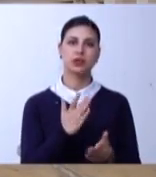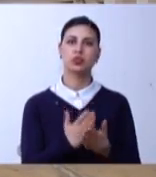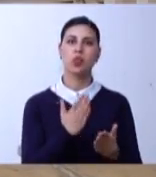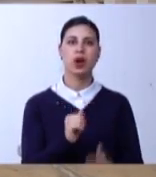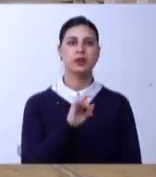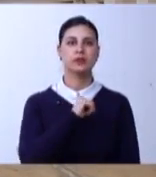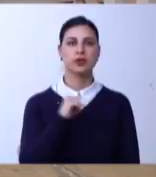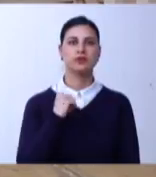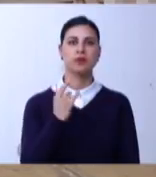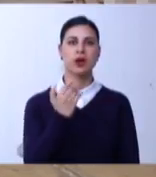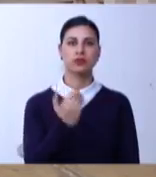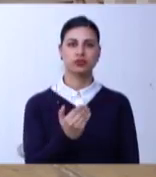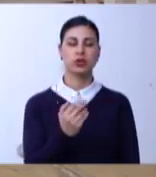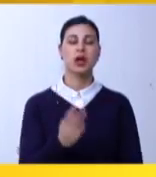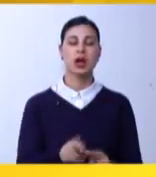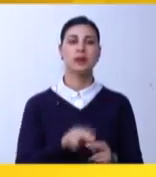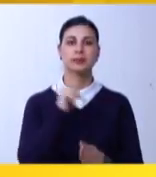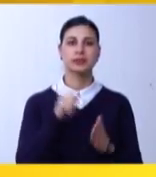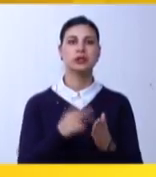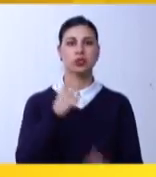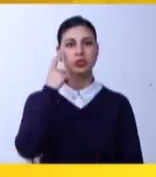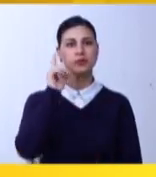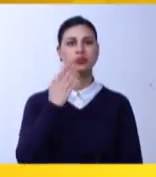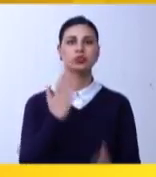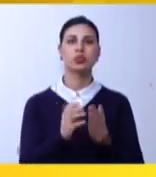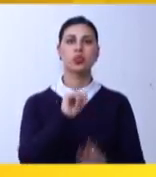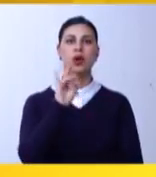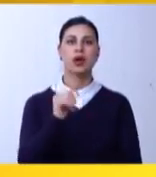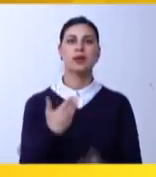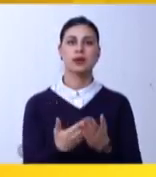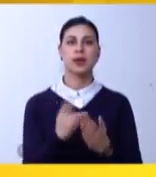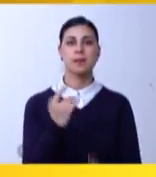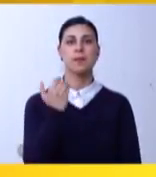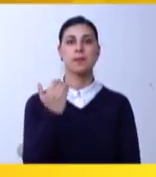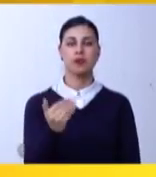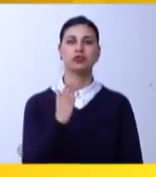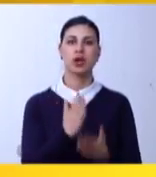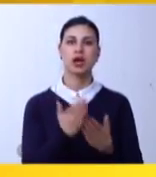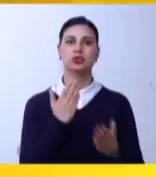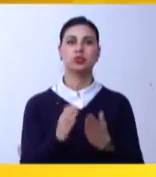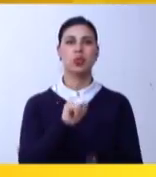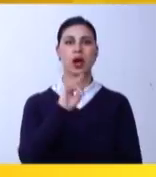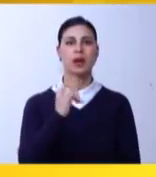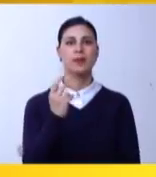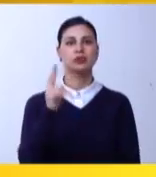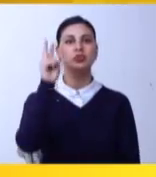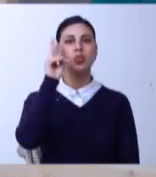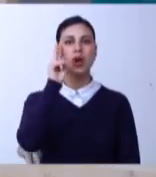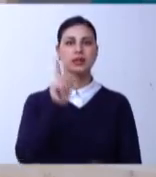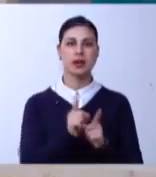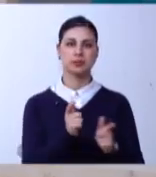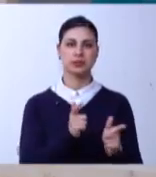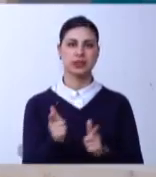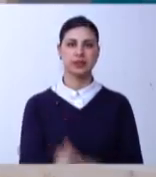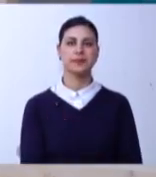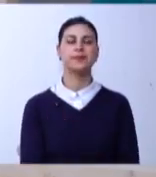არის თუ არა ამ საკითხთან დაკავშირებით გასათვალისწინებელი, ბავშვი არის თუ არა ტუალეტისთვის მზად?